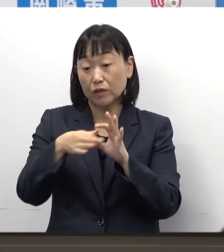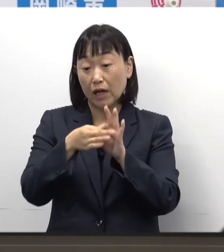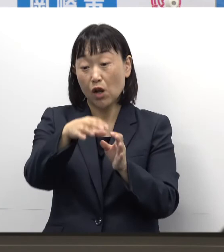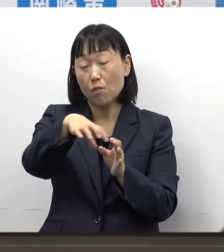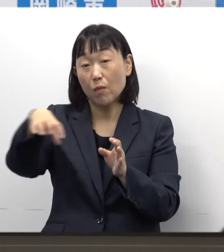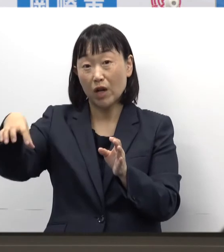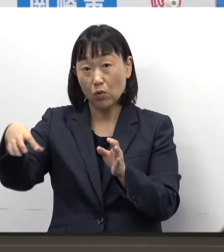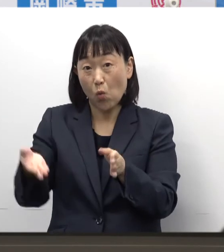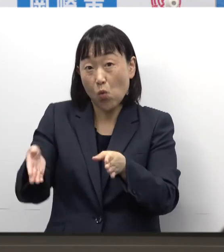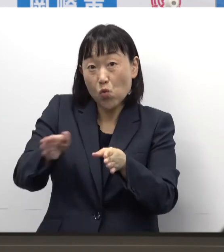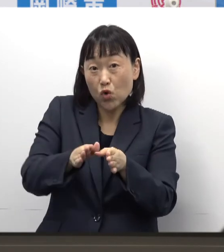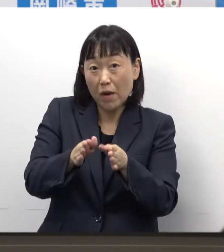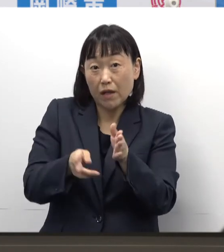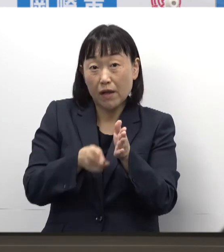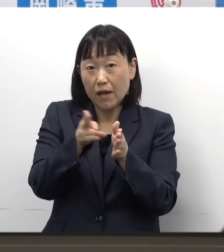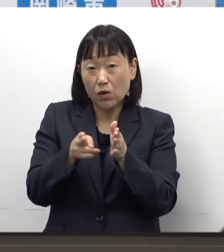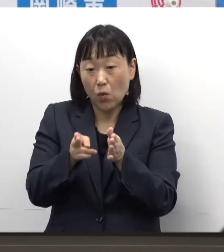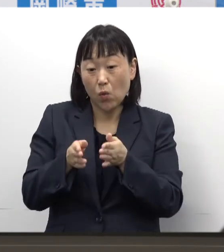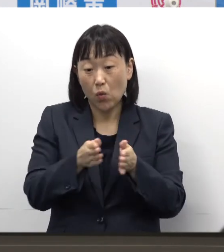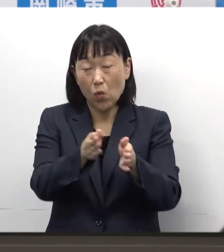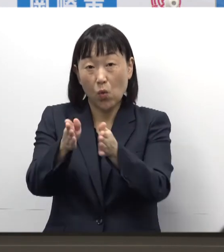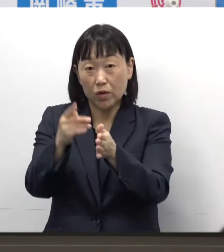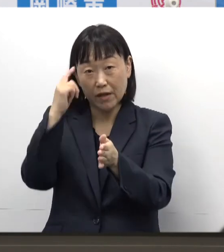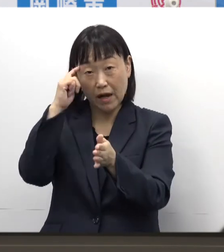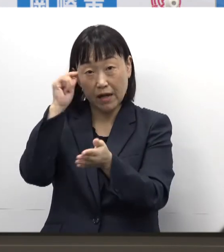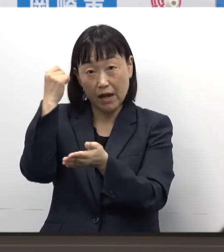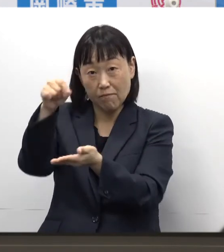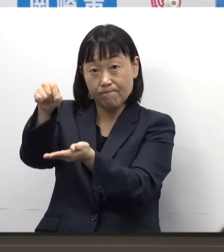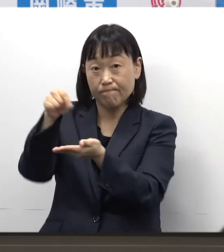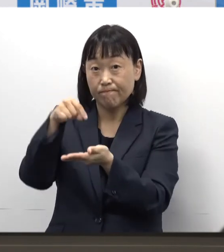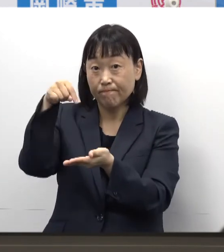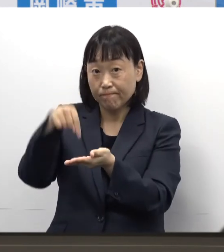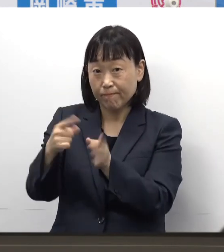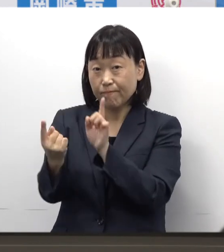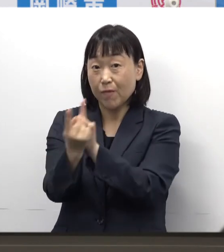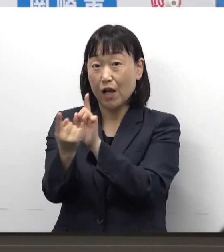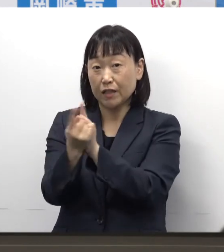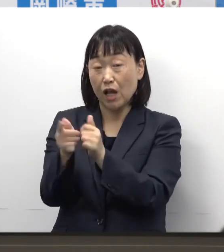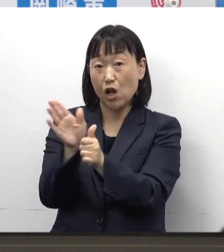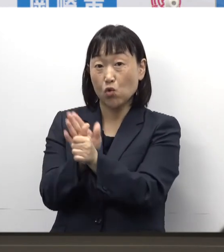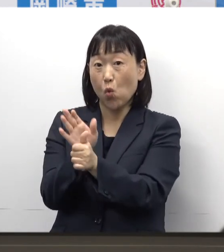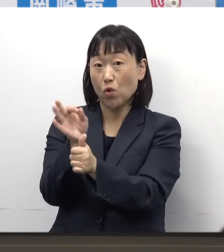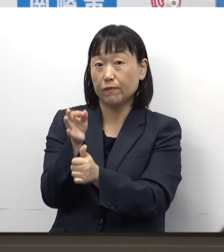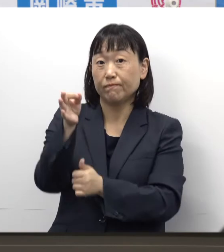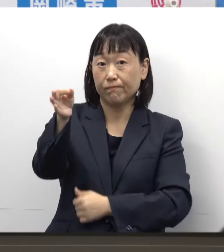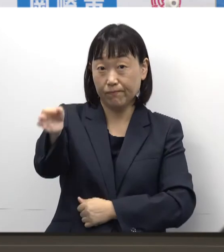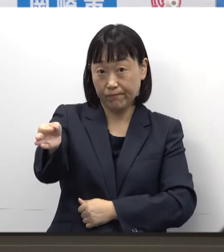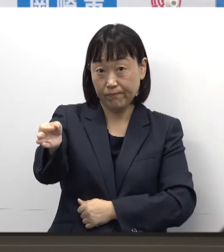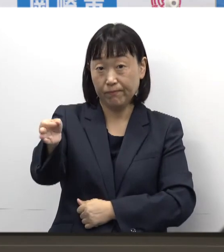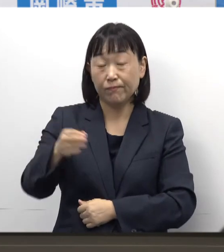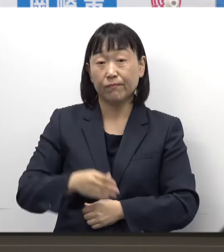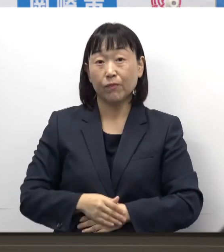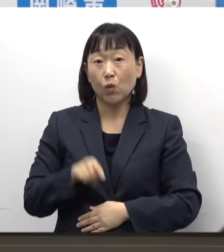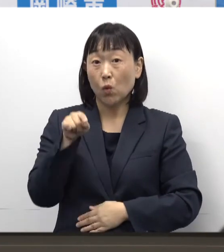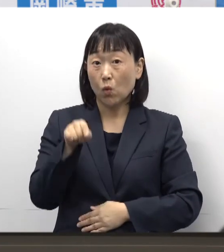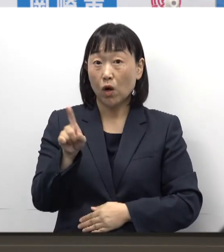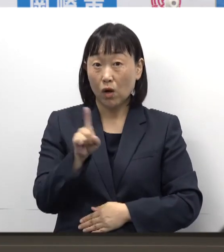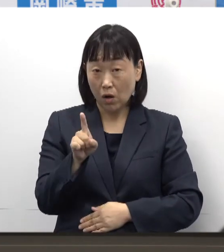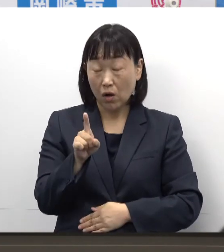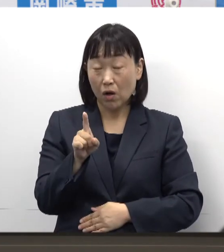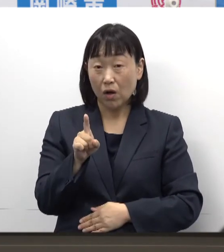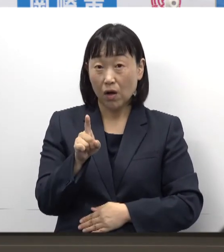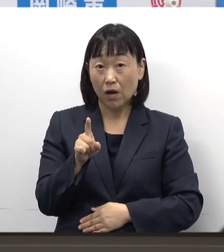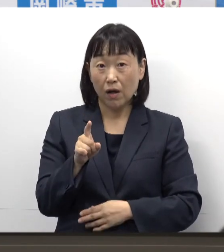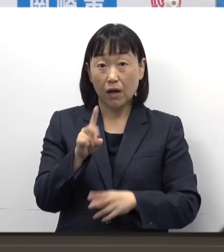観光周遊ルートを奥州市提案のあった事業者に協力品を交付するものですこの授業体は